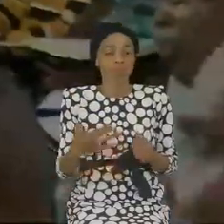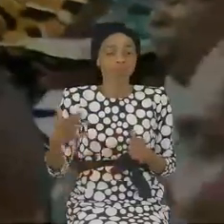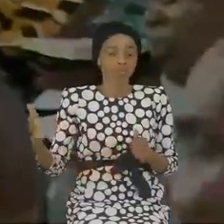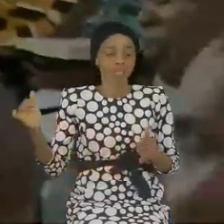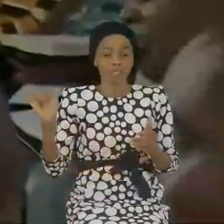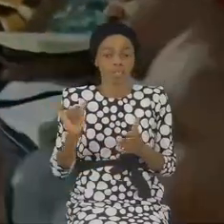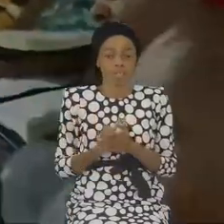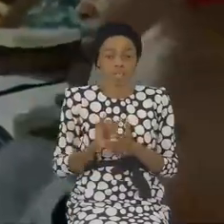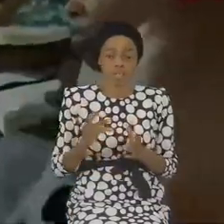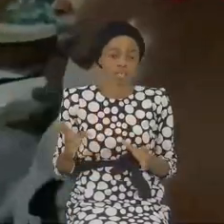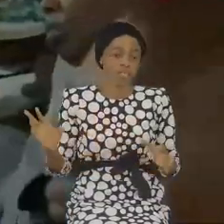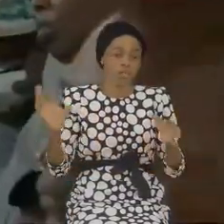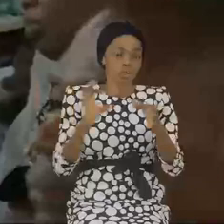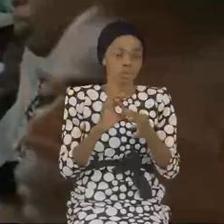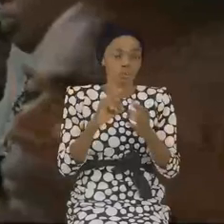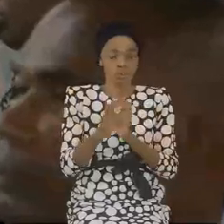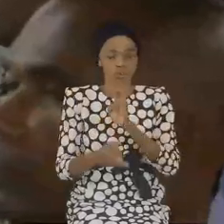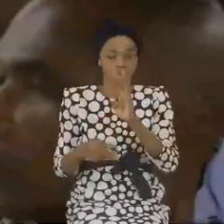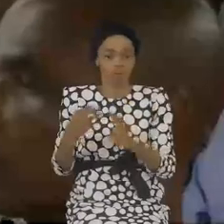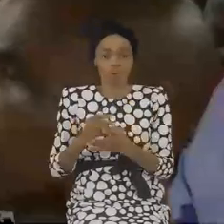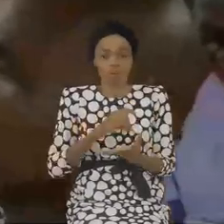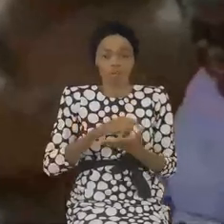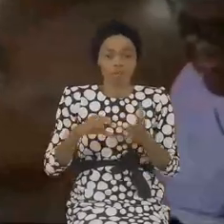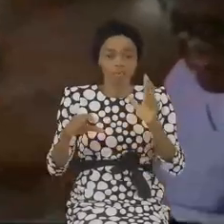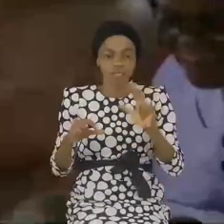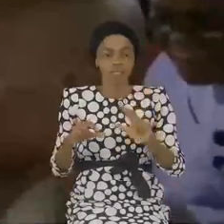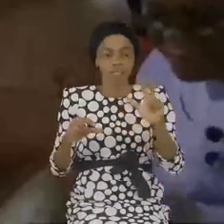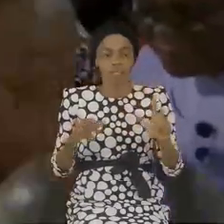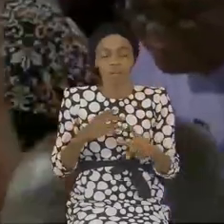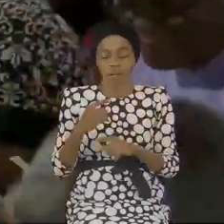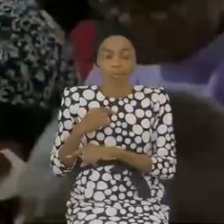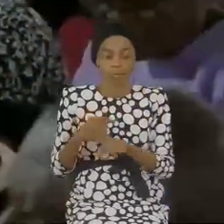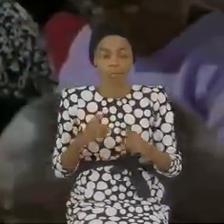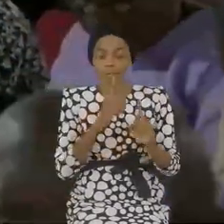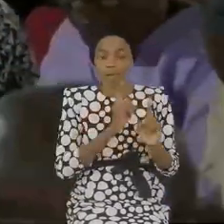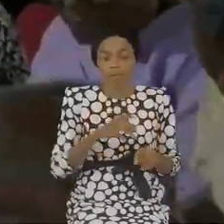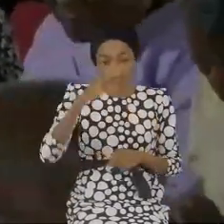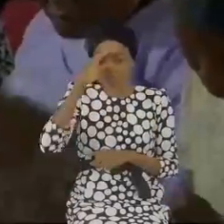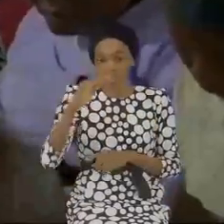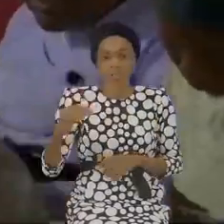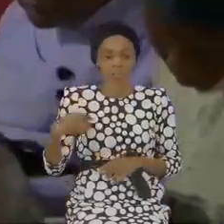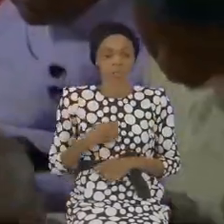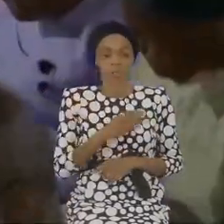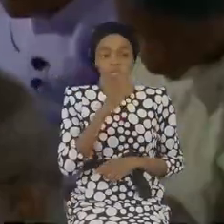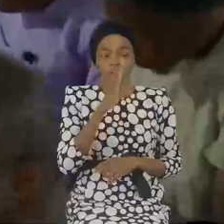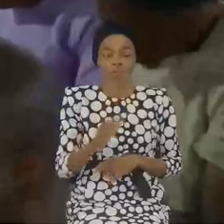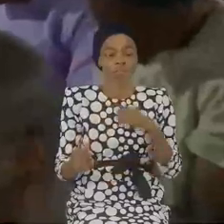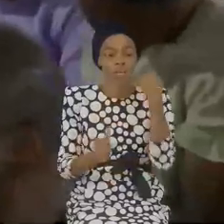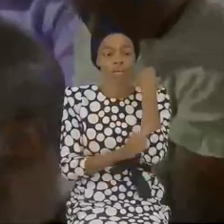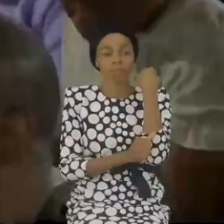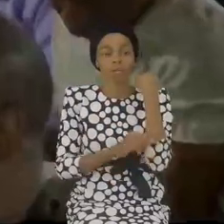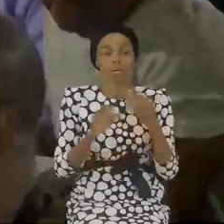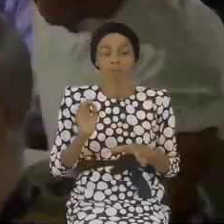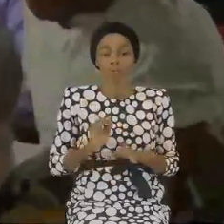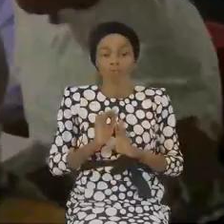au monde. Voyons le verset 33. Ils lui répondirent, « Nous sommes la postérité d'Abraham et nous